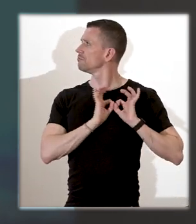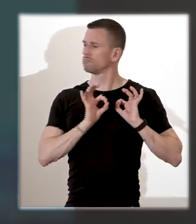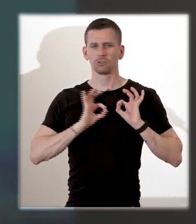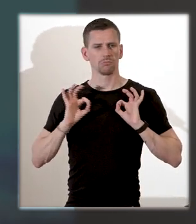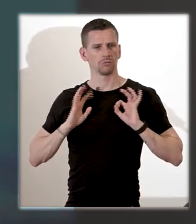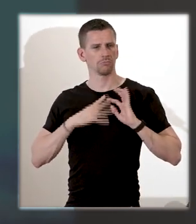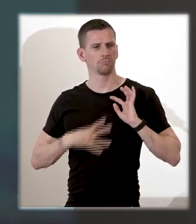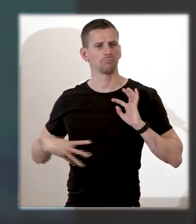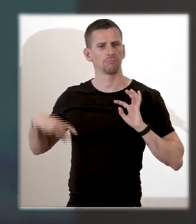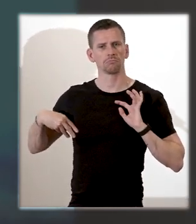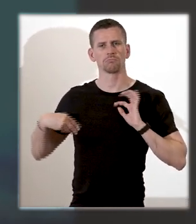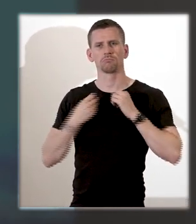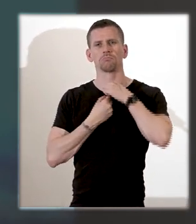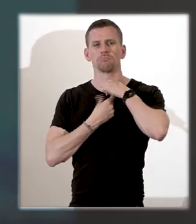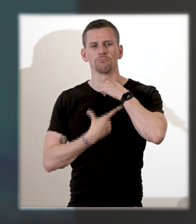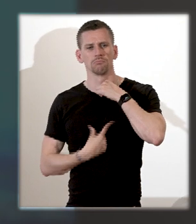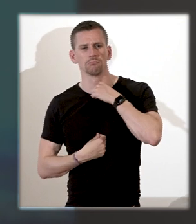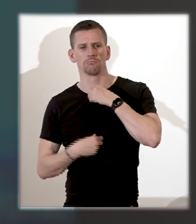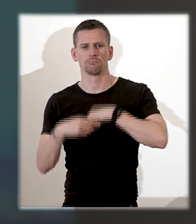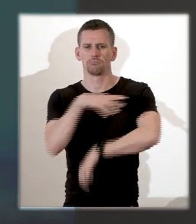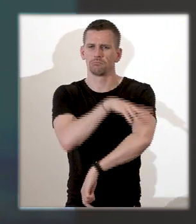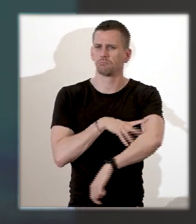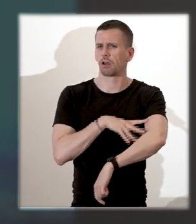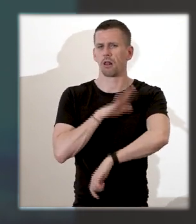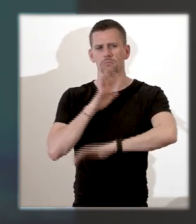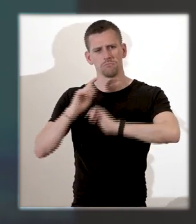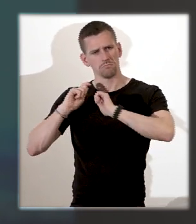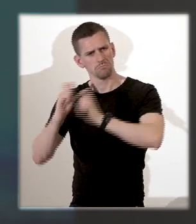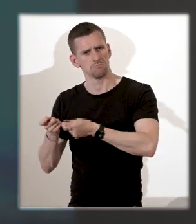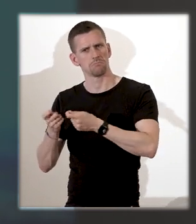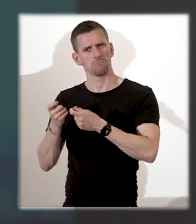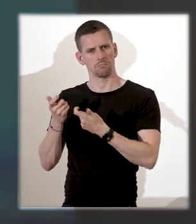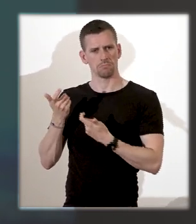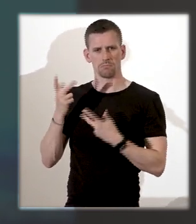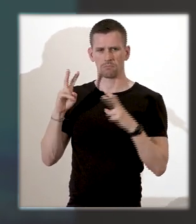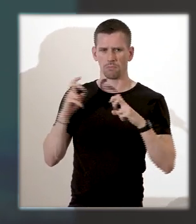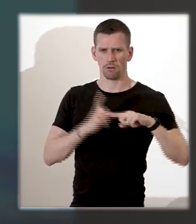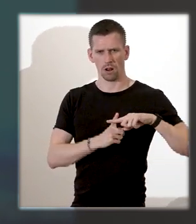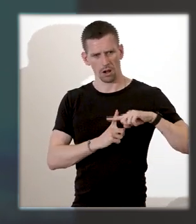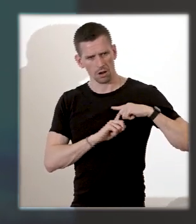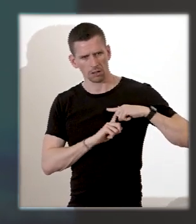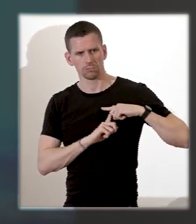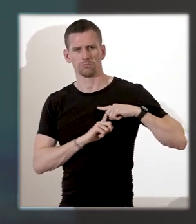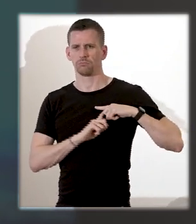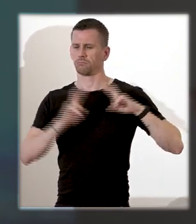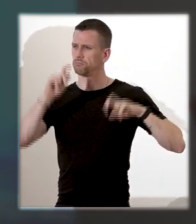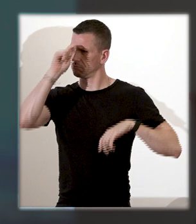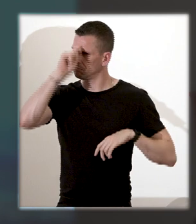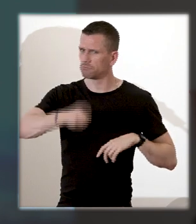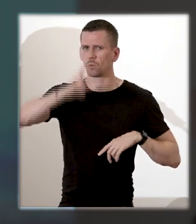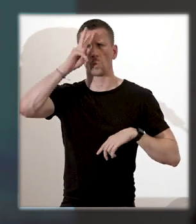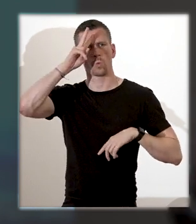grade de général de brigade, agrafé sur sa poitrine les croix de la Légion d'honneur et de l'ordre des Saint-Maurice et